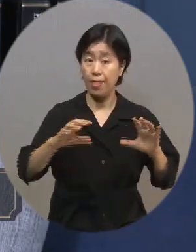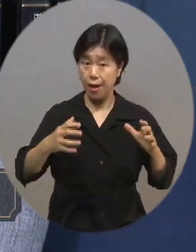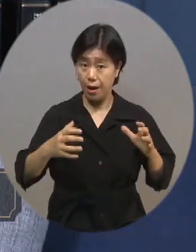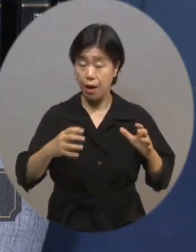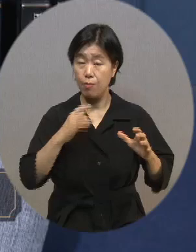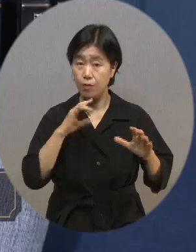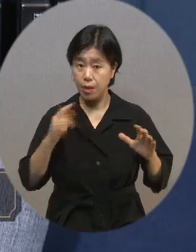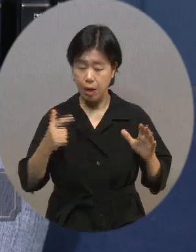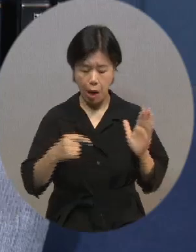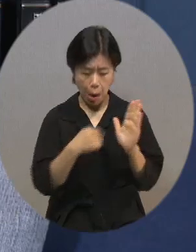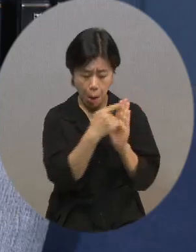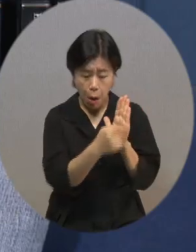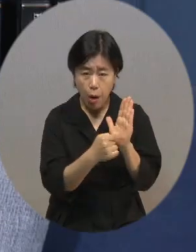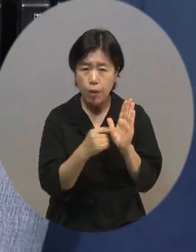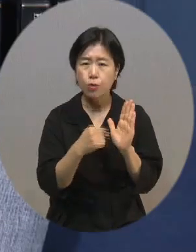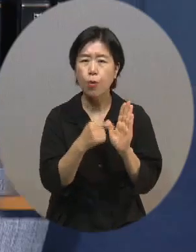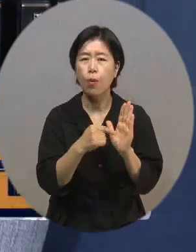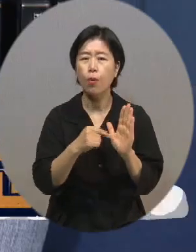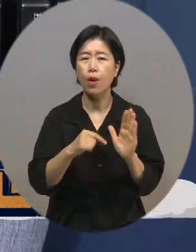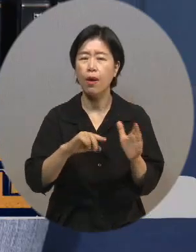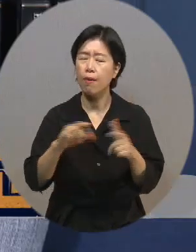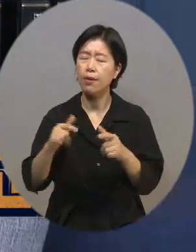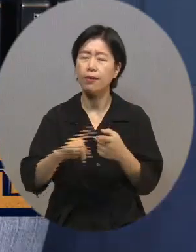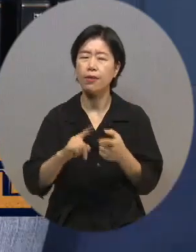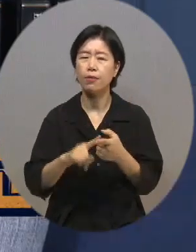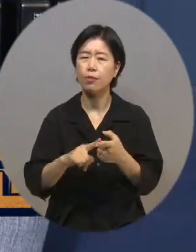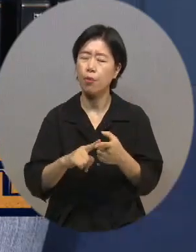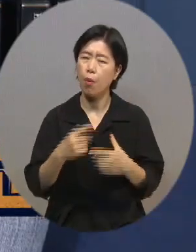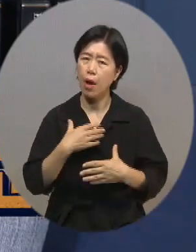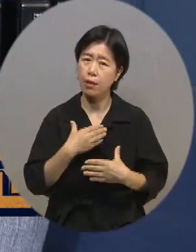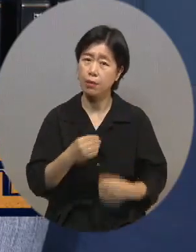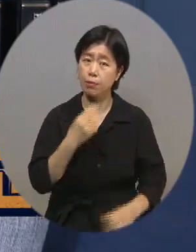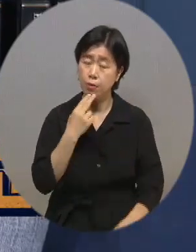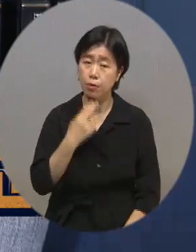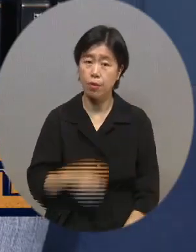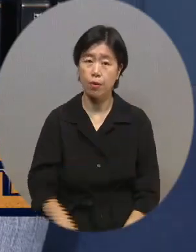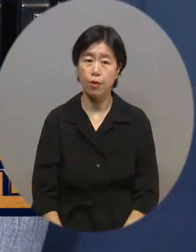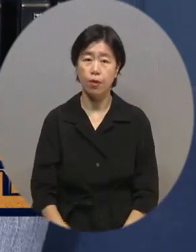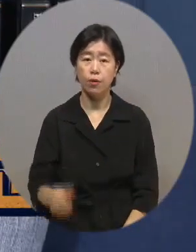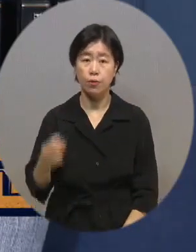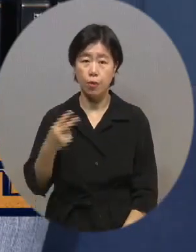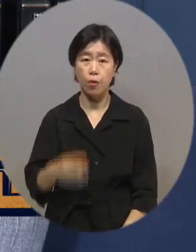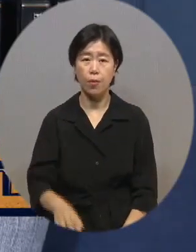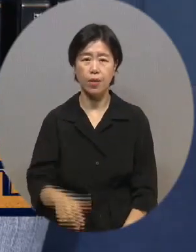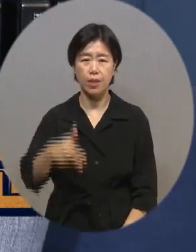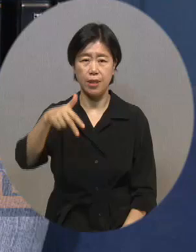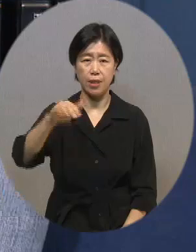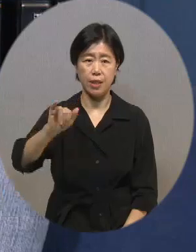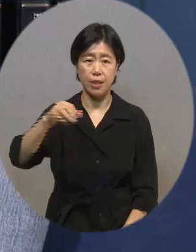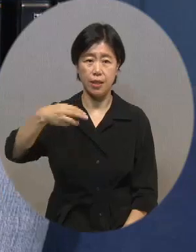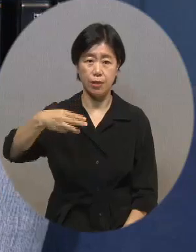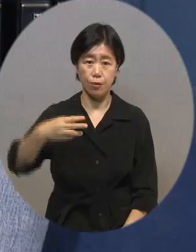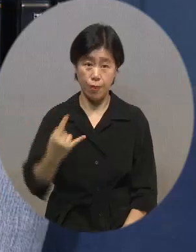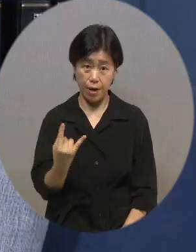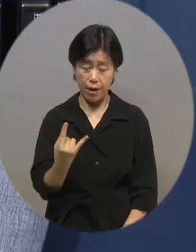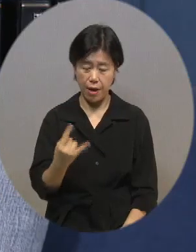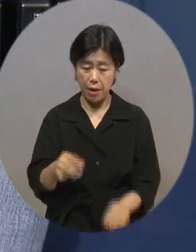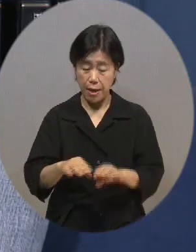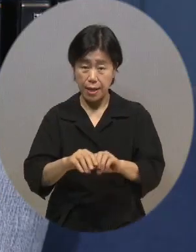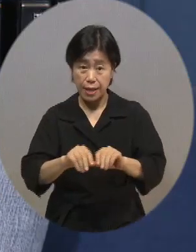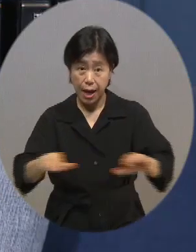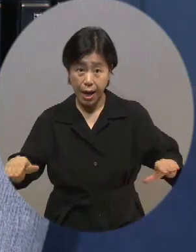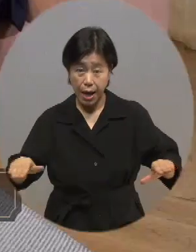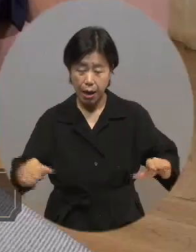상황도 녹록치가 않습니다. 군사분계 성격을 보면은 뭐 지뢰를 매설하고 뭐 폭발 사고도 있었고 여러 가지 사건 사고에 대한 보도가